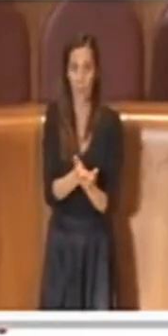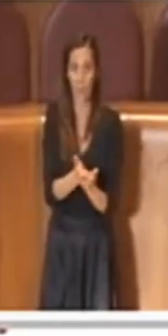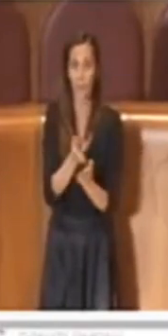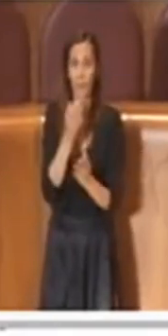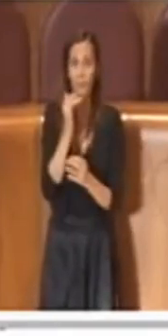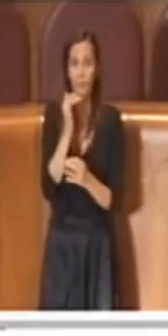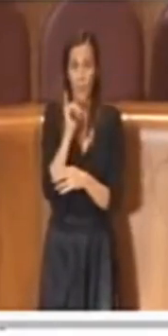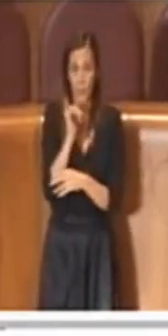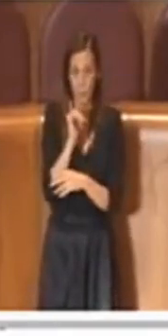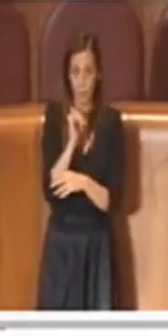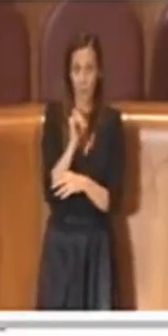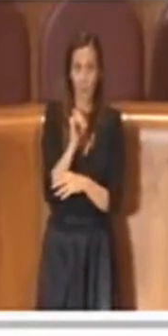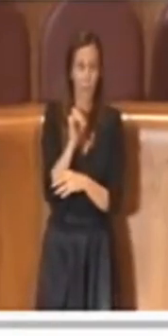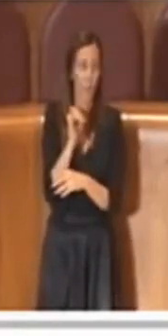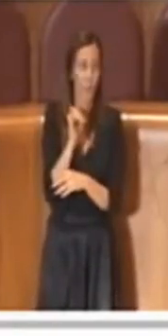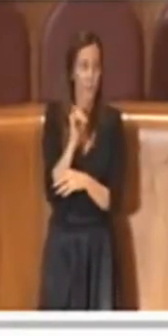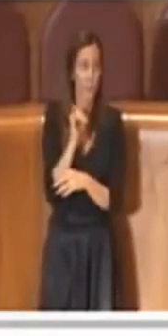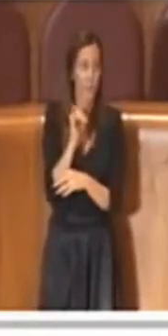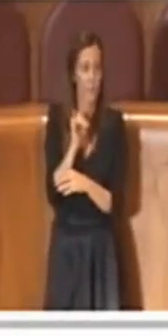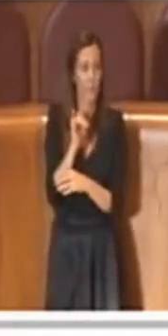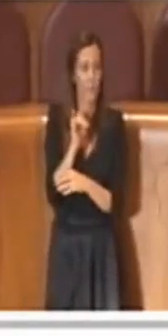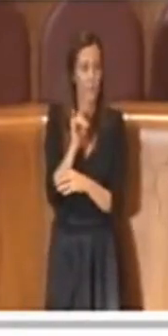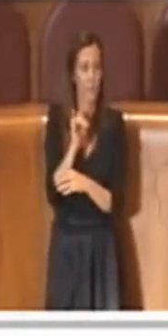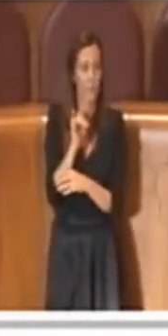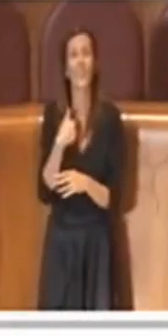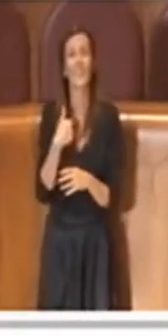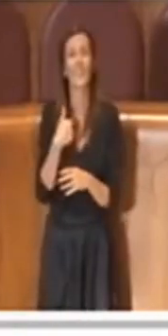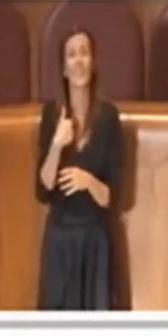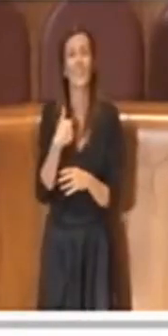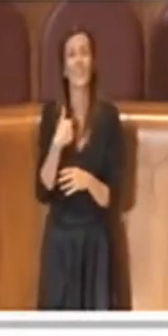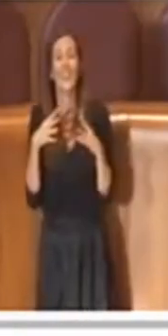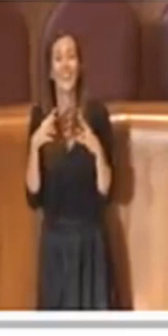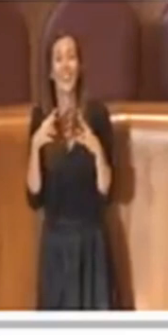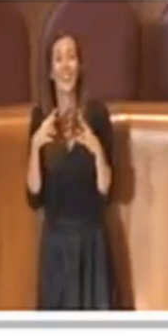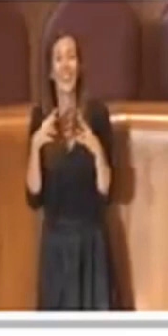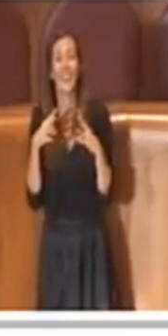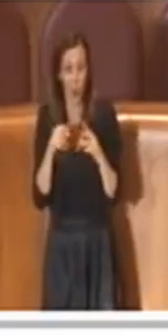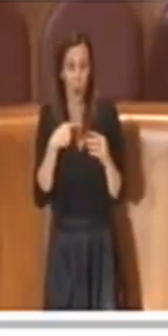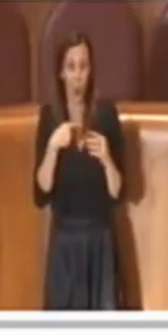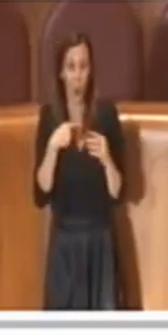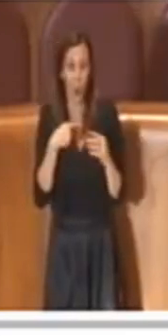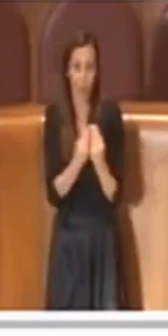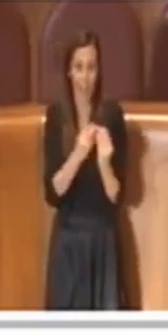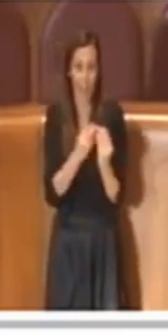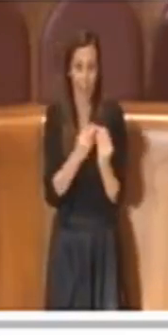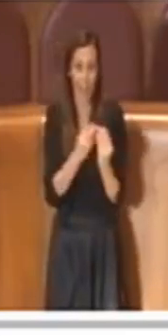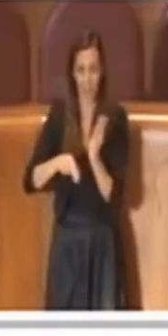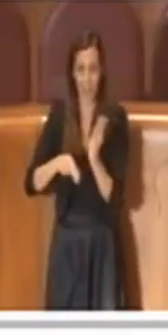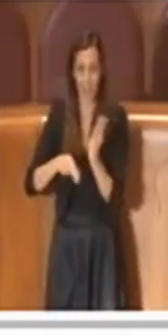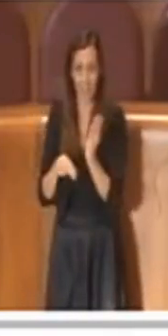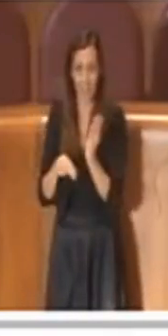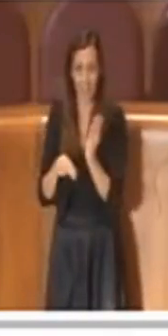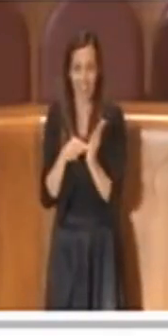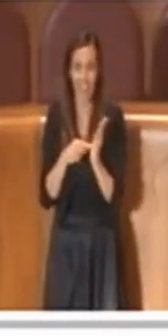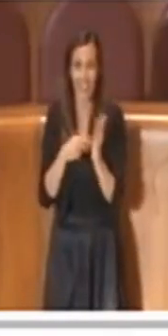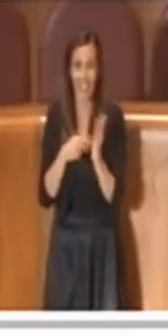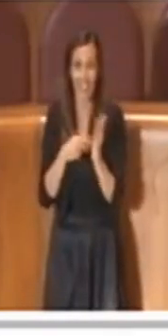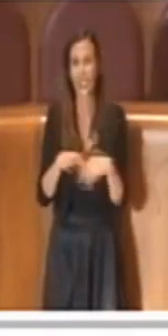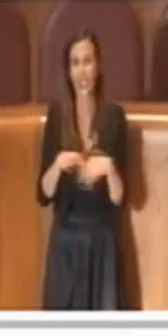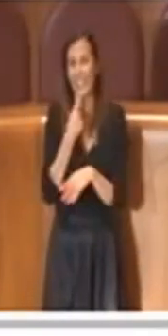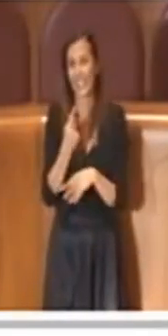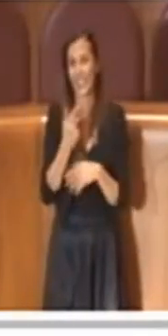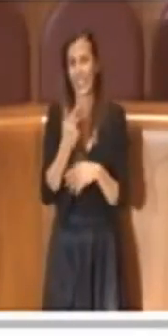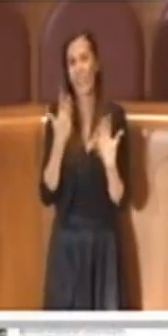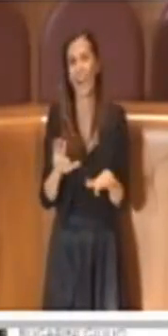Sì, allora intanto ringrazio i colleghi firmatari di questa mozione perché naturalmente, come già ha specificato